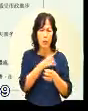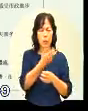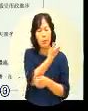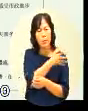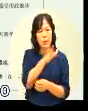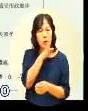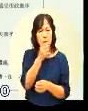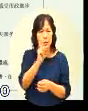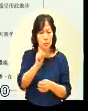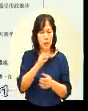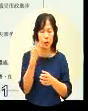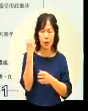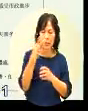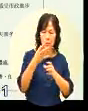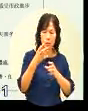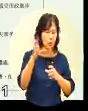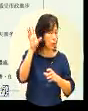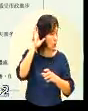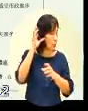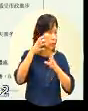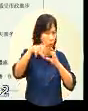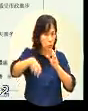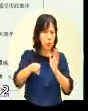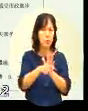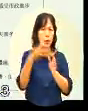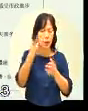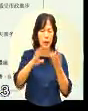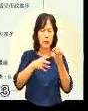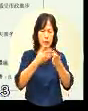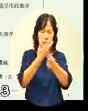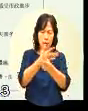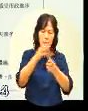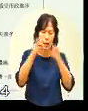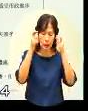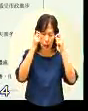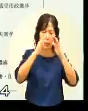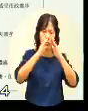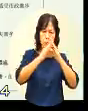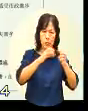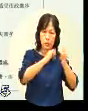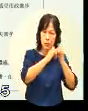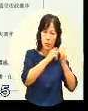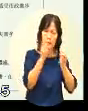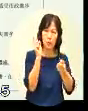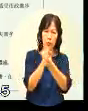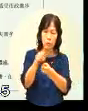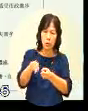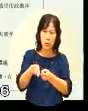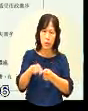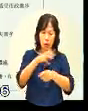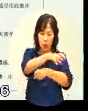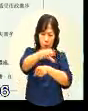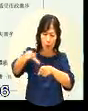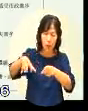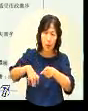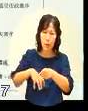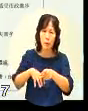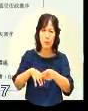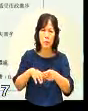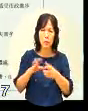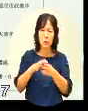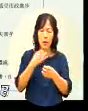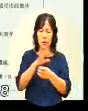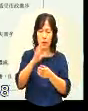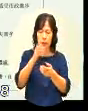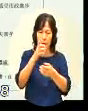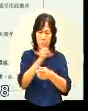是在新闻局这边也好，或者说怎么样让高雄市民一起来对这个环境的一个周